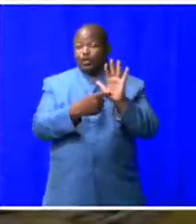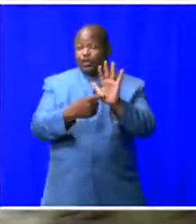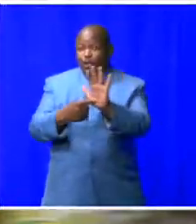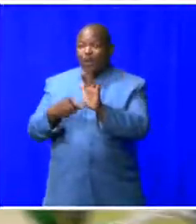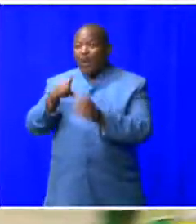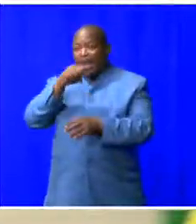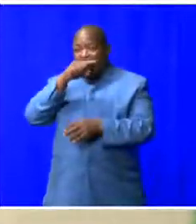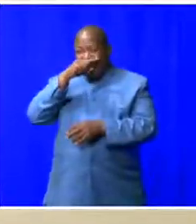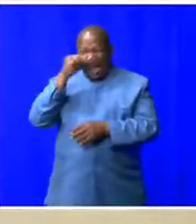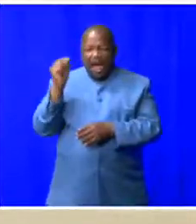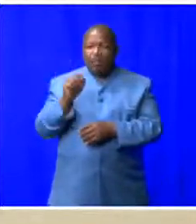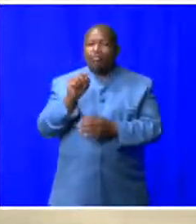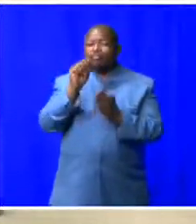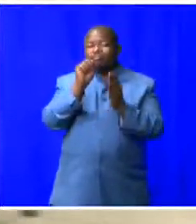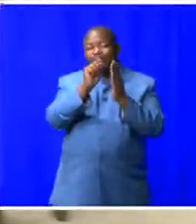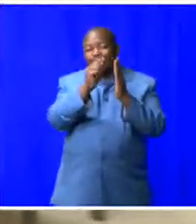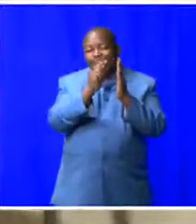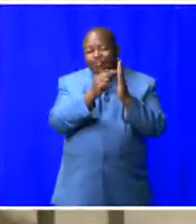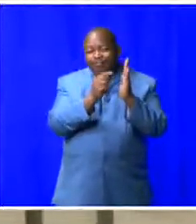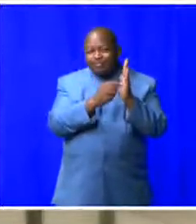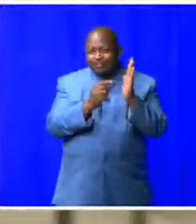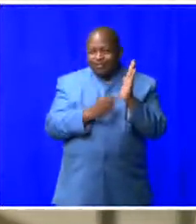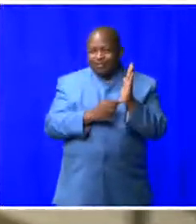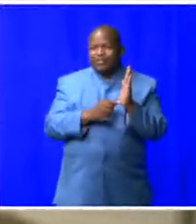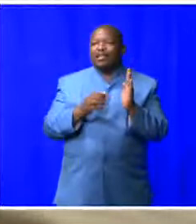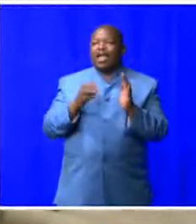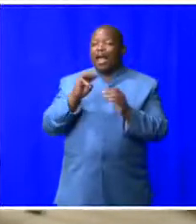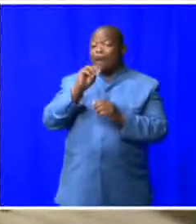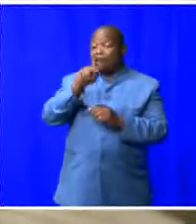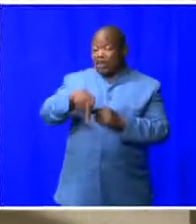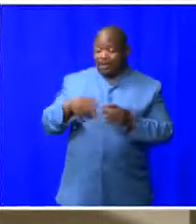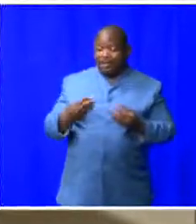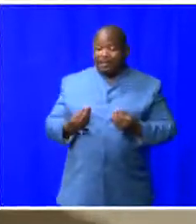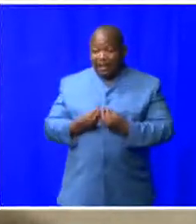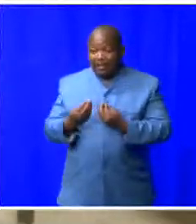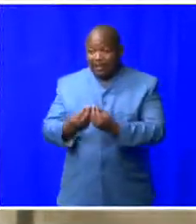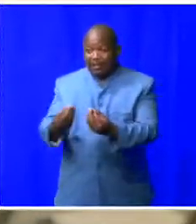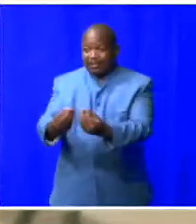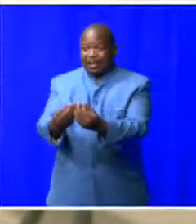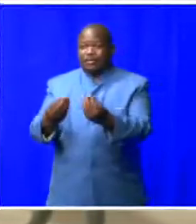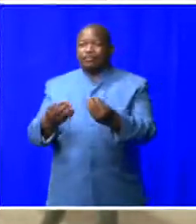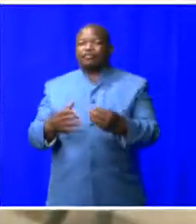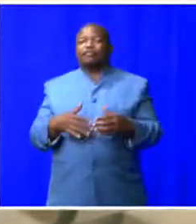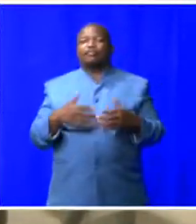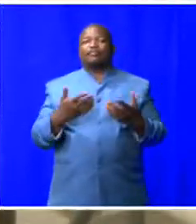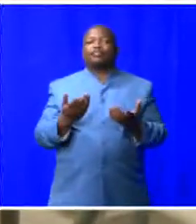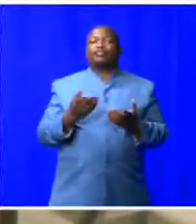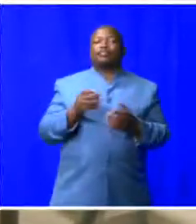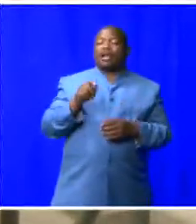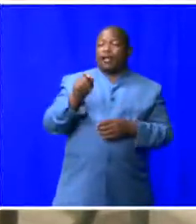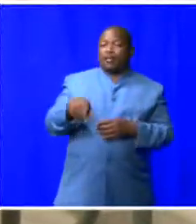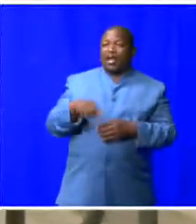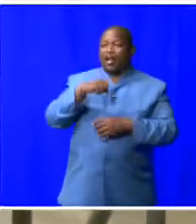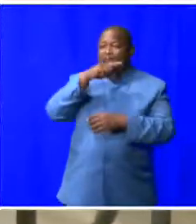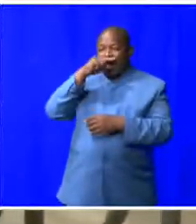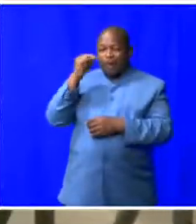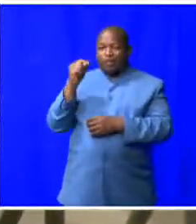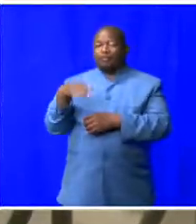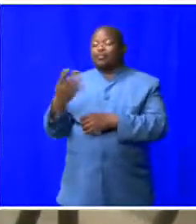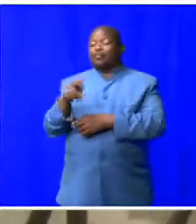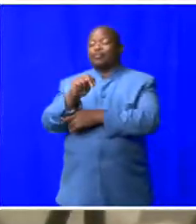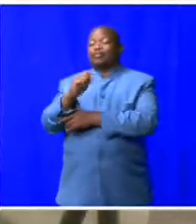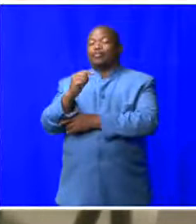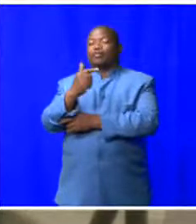siyabalwa sigaba salo lilunga lephalamende siyabona ukuthi kusukuye Devin Ngamphalala intaba naye iyenyuka